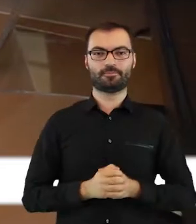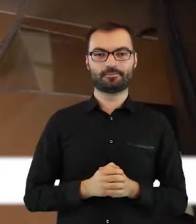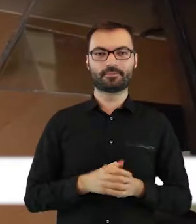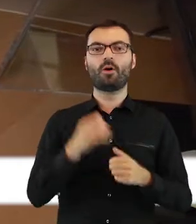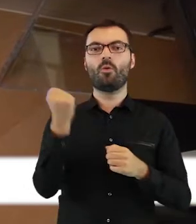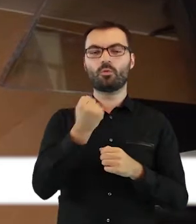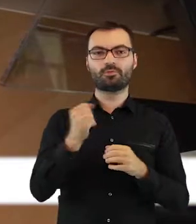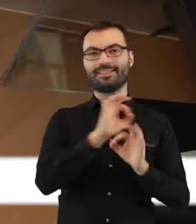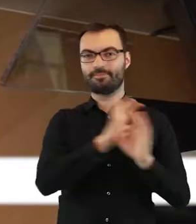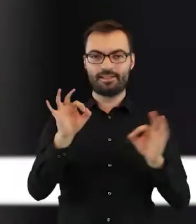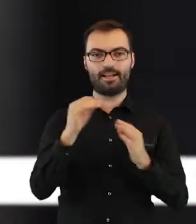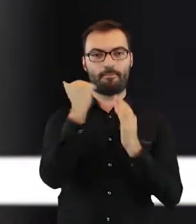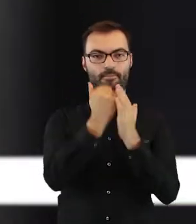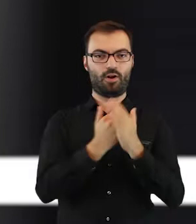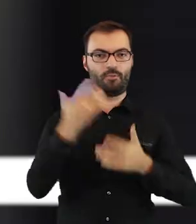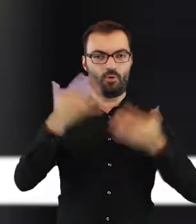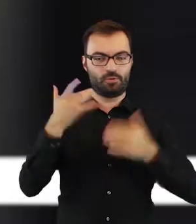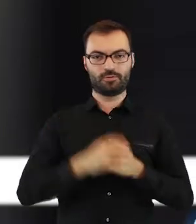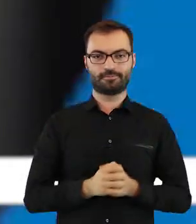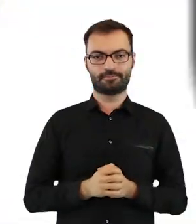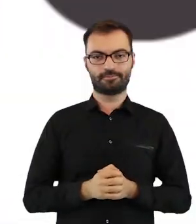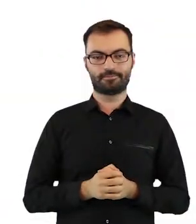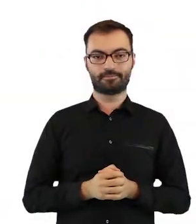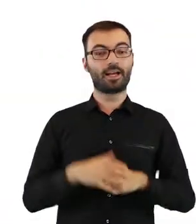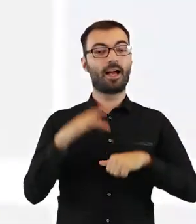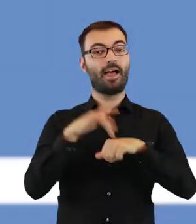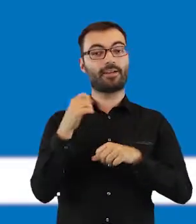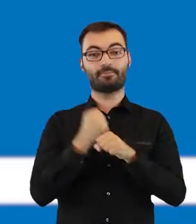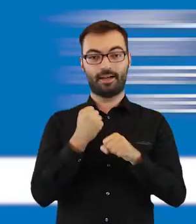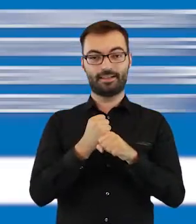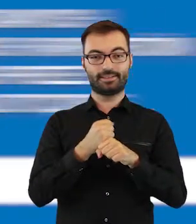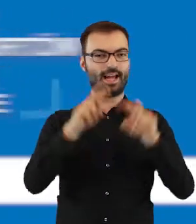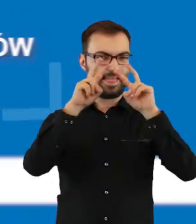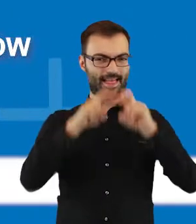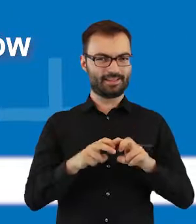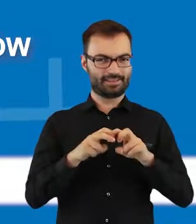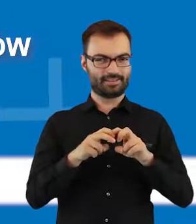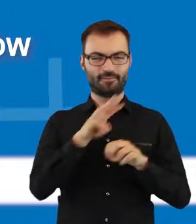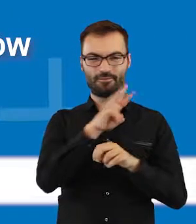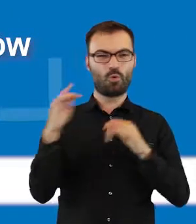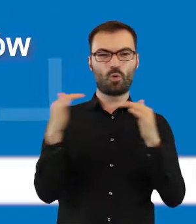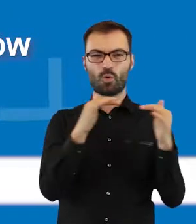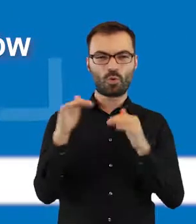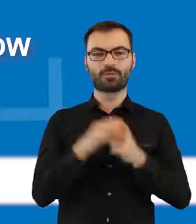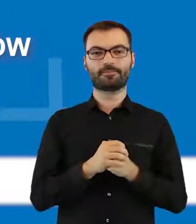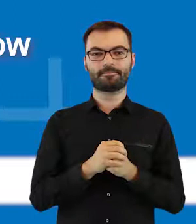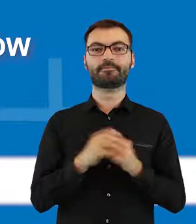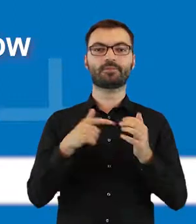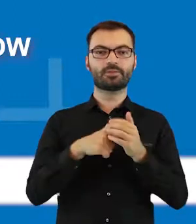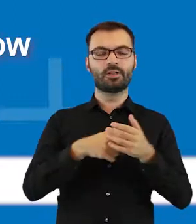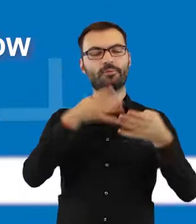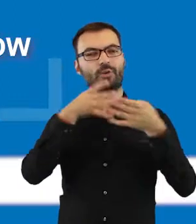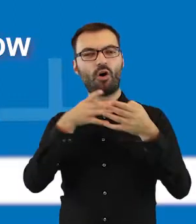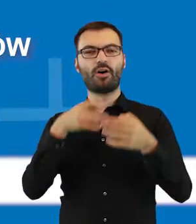funkcjonowania. Korzysta przy tym z odpowiedniego oprogramowania. Efektem pracy analityka ruchu na stronach internetowych